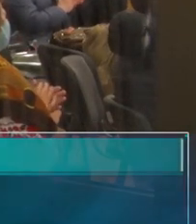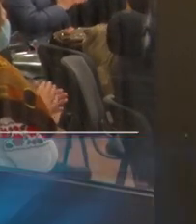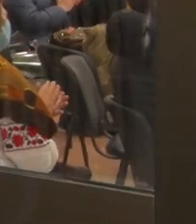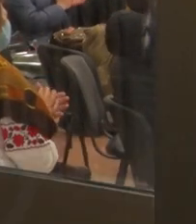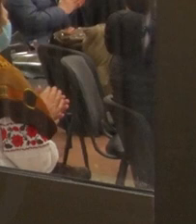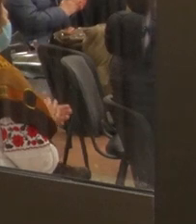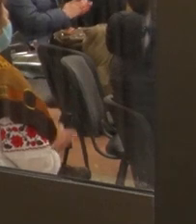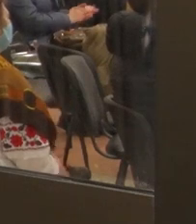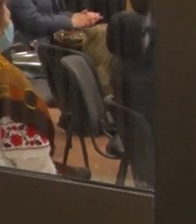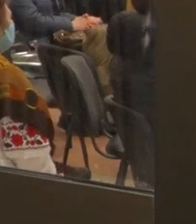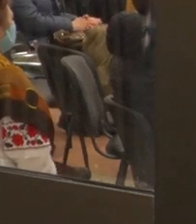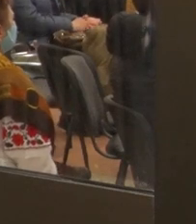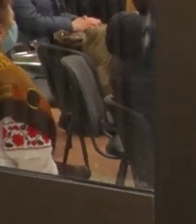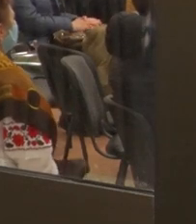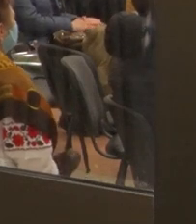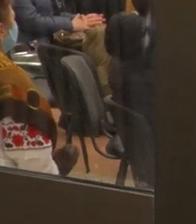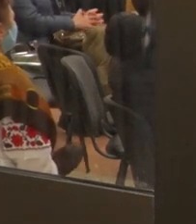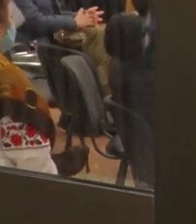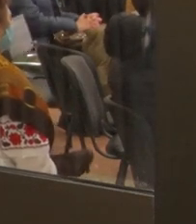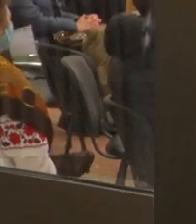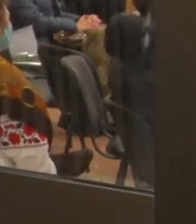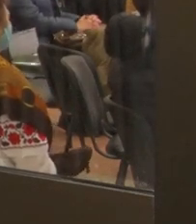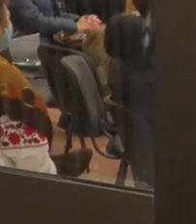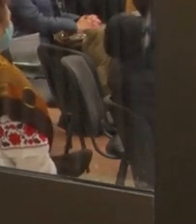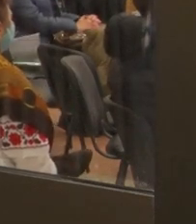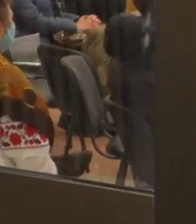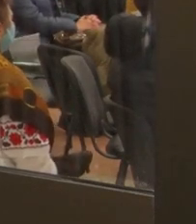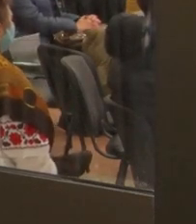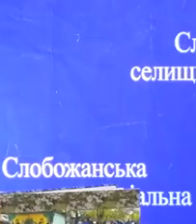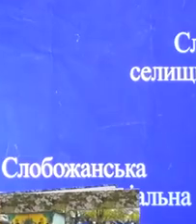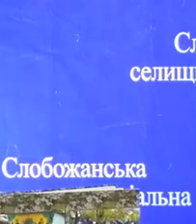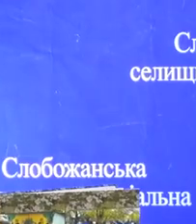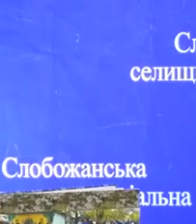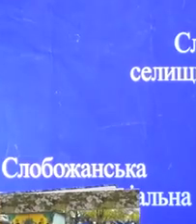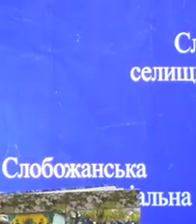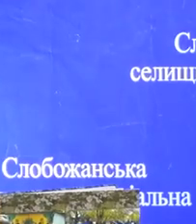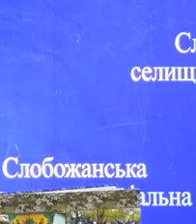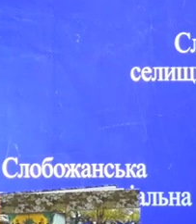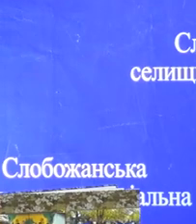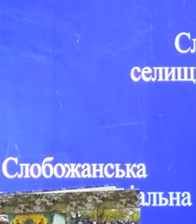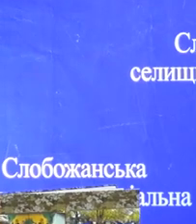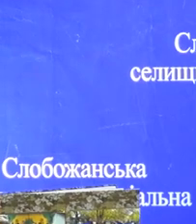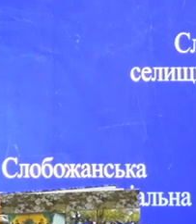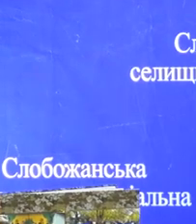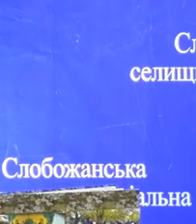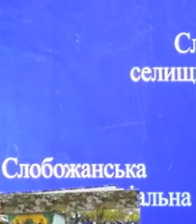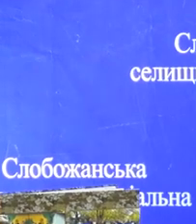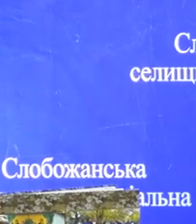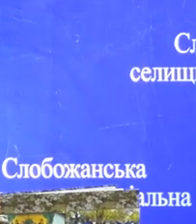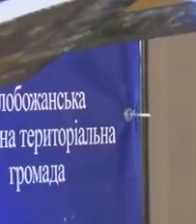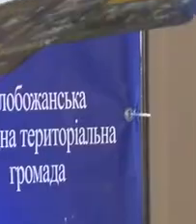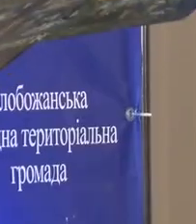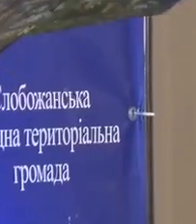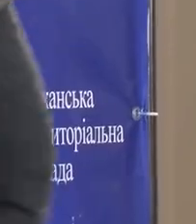рукавички, шапки. Оце ну, саме основне, що потрібно, в принципі, на теперішній момент в армії. Географія волонтерської місії пані Надії –